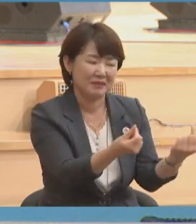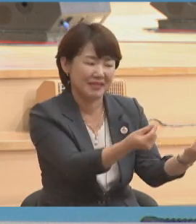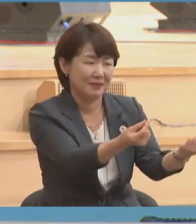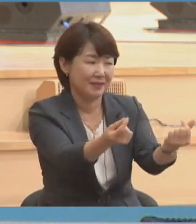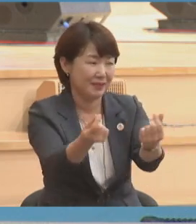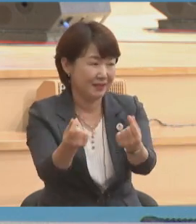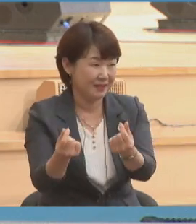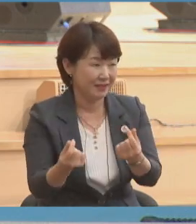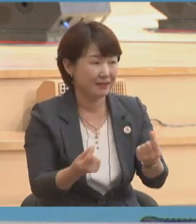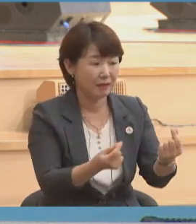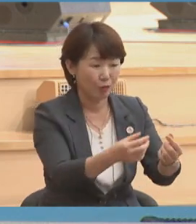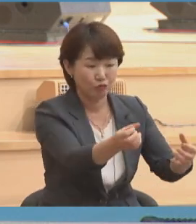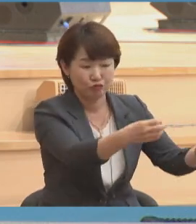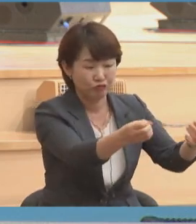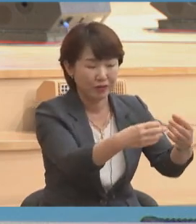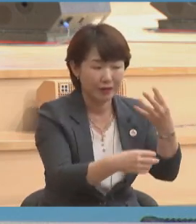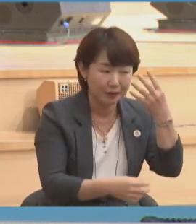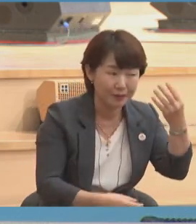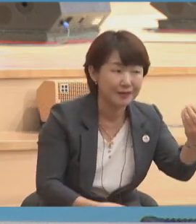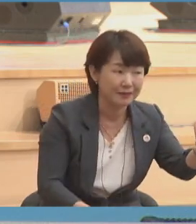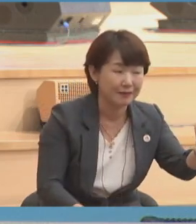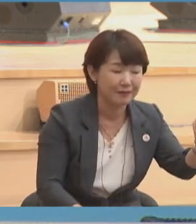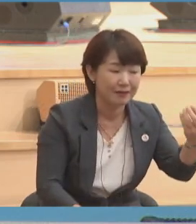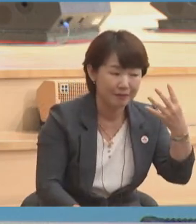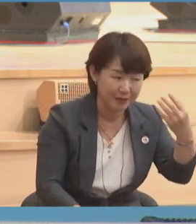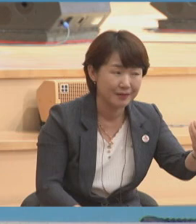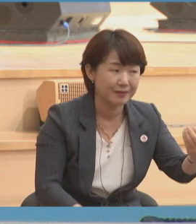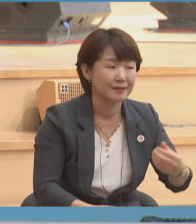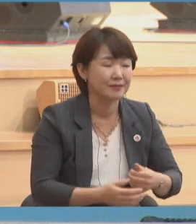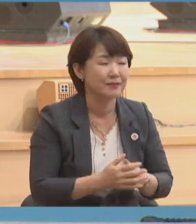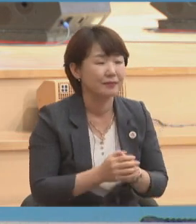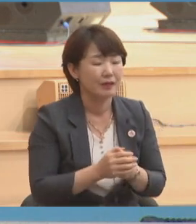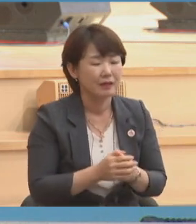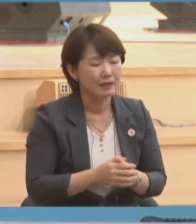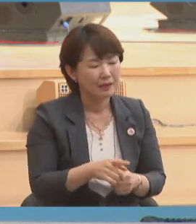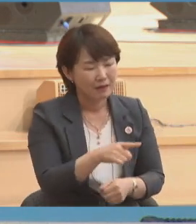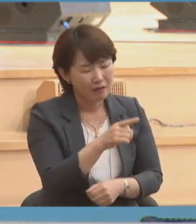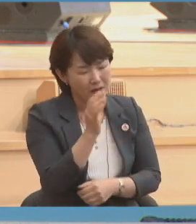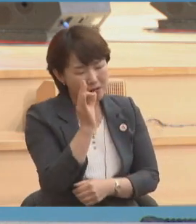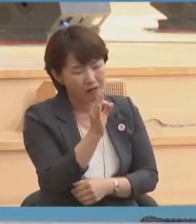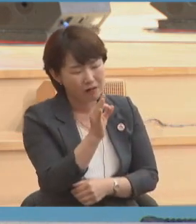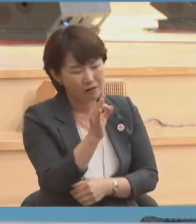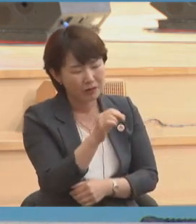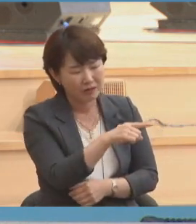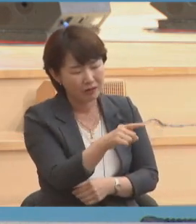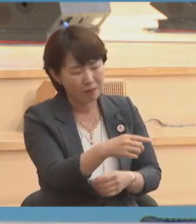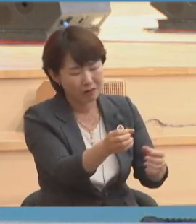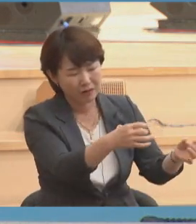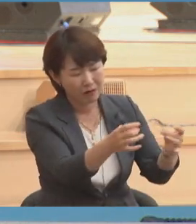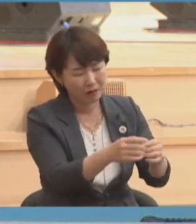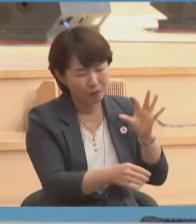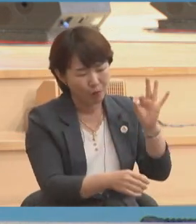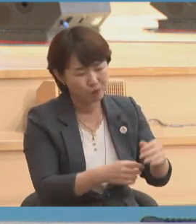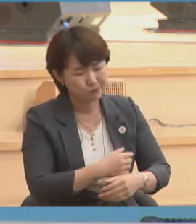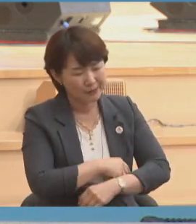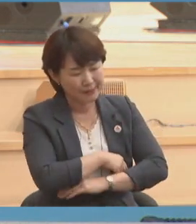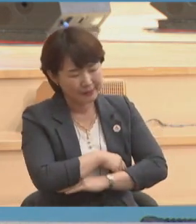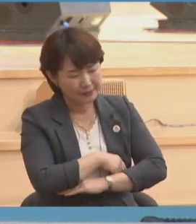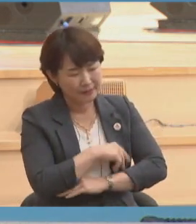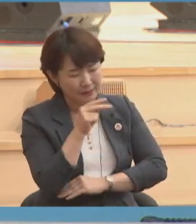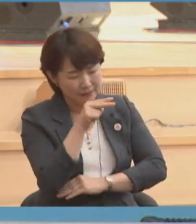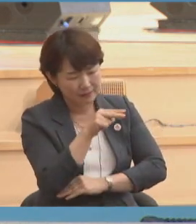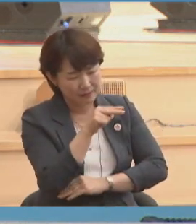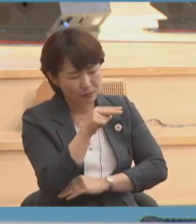다 마찬가지입니다 라고 대화를 나눈 거예요. 나는 열띤 토론을 벌이는 것을 잠자코 지켜보았다.